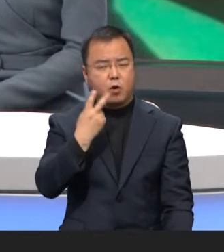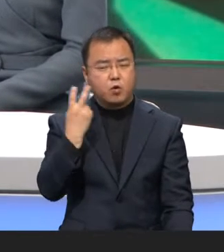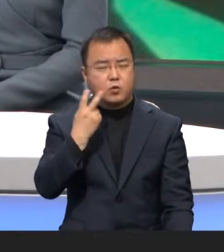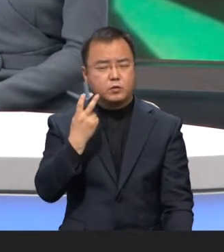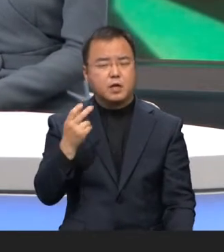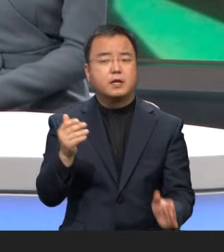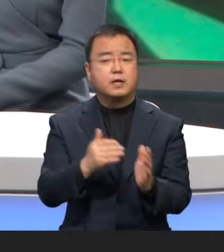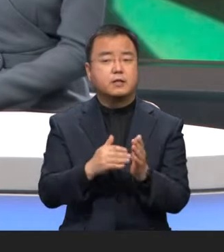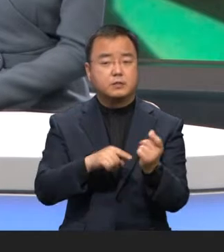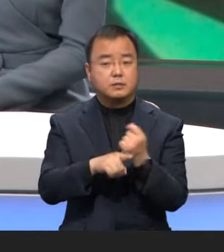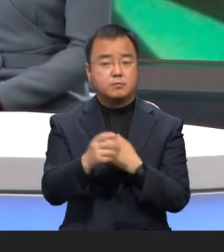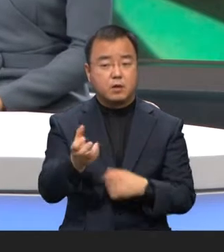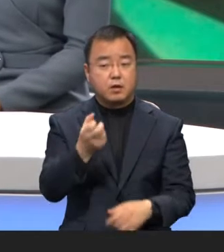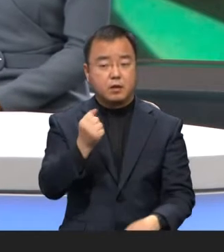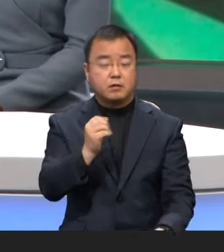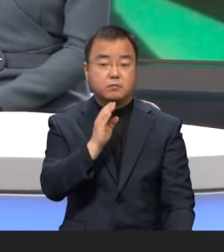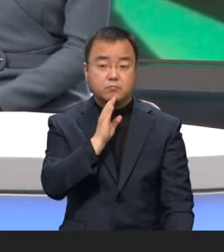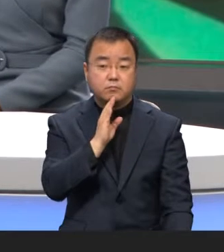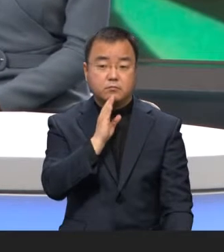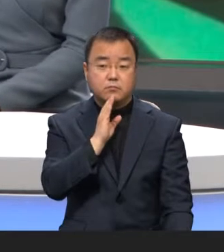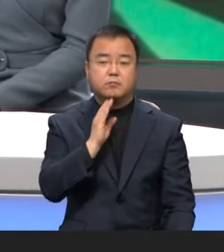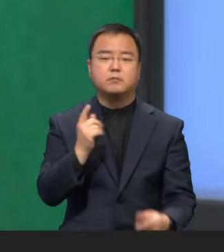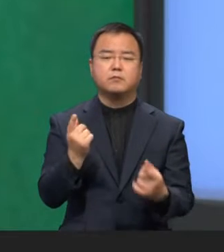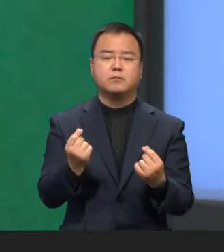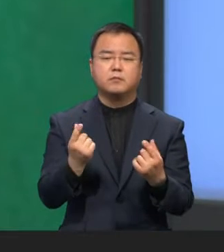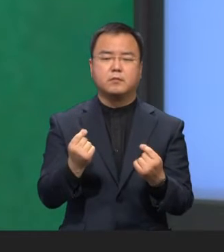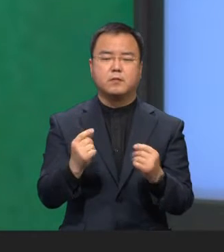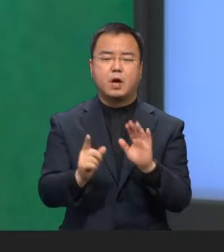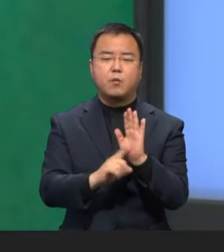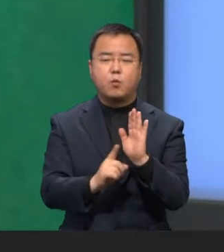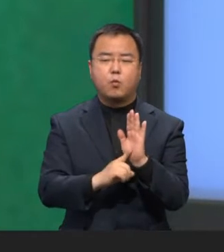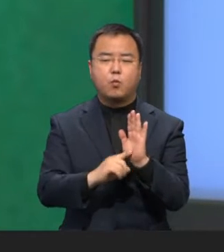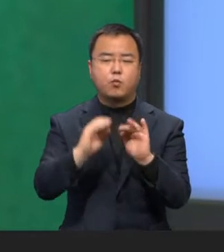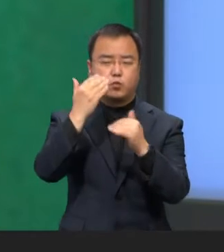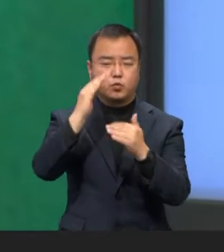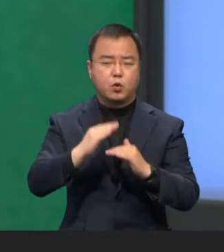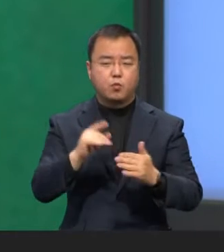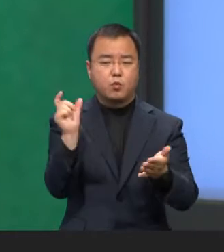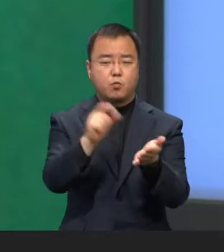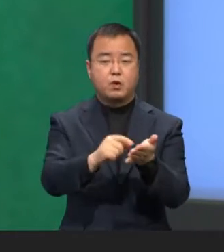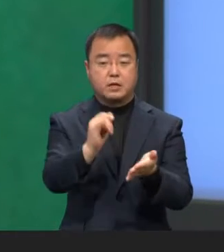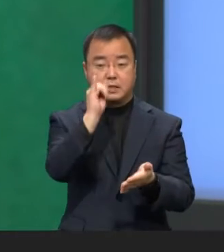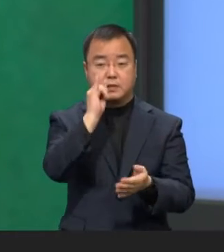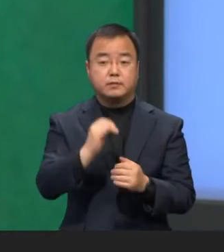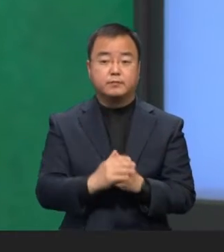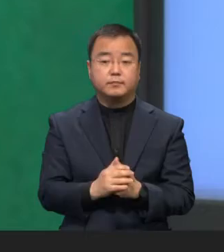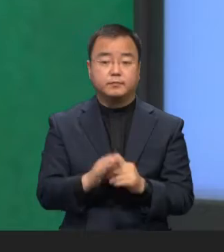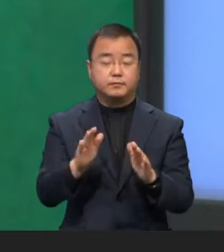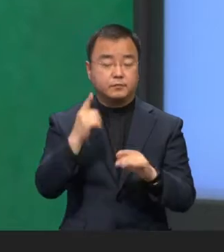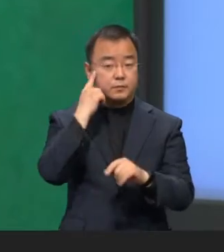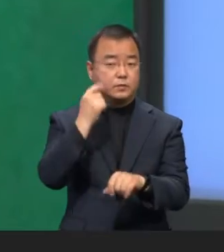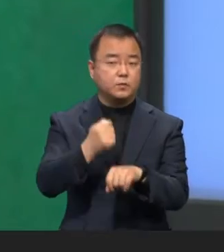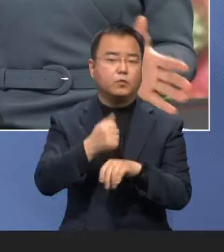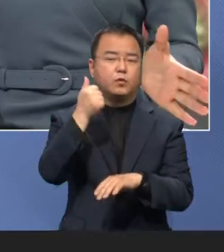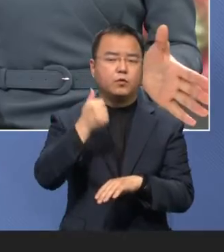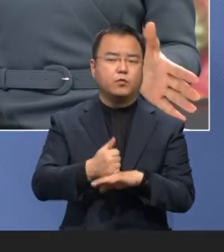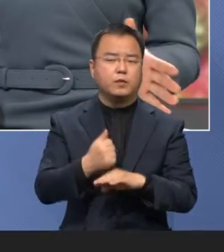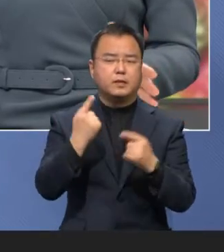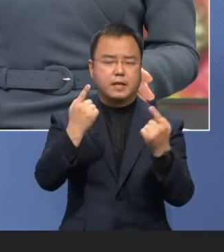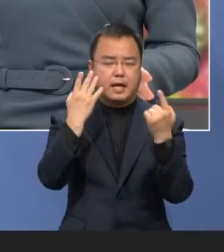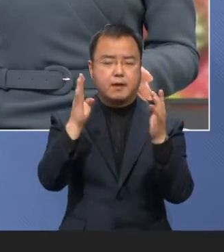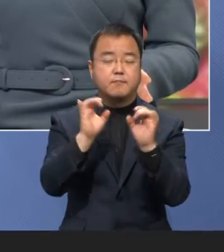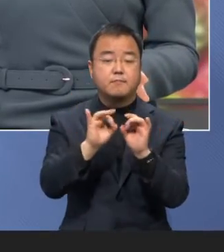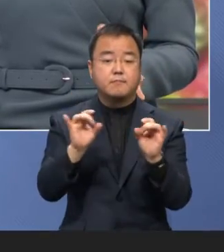의미가 있었다고 볼 수 있나요? 네, 맞습니다. 이 보고서에서도 그 내용이 언급이 됐는데요. 이번 연구 결과에서도